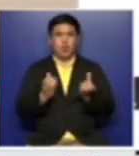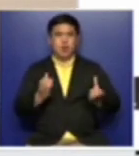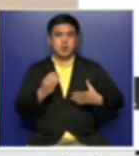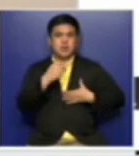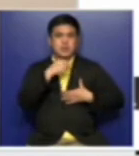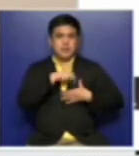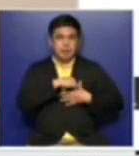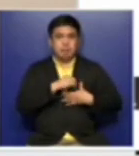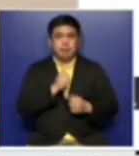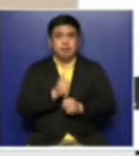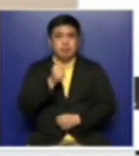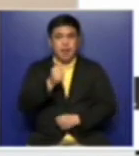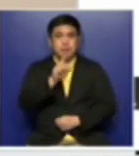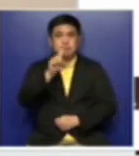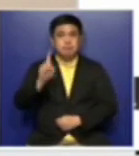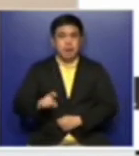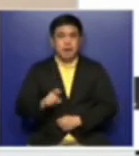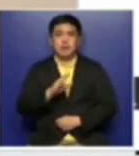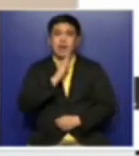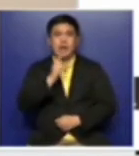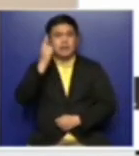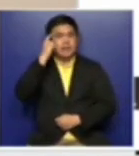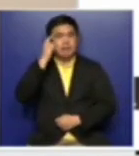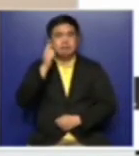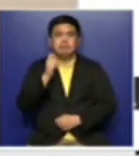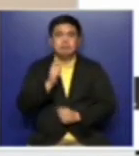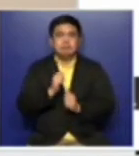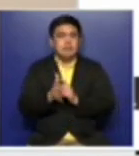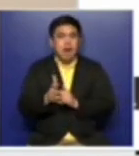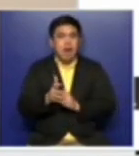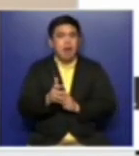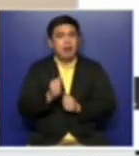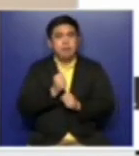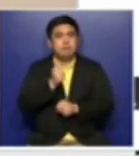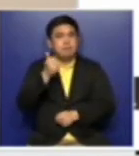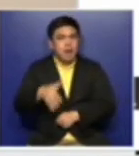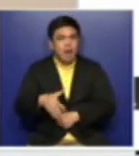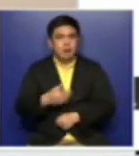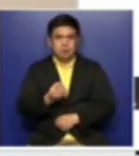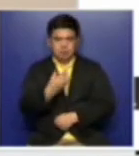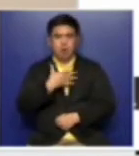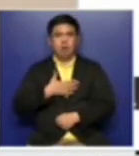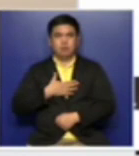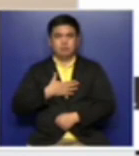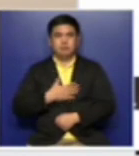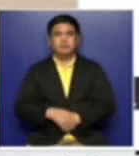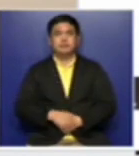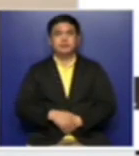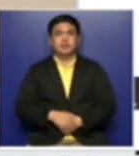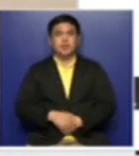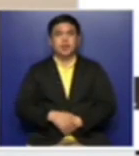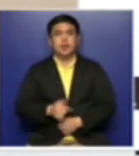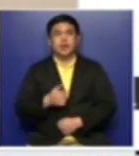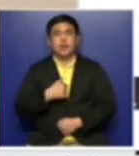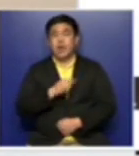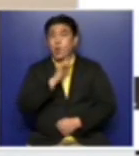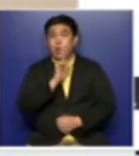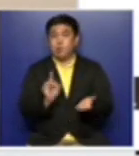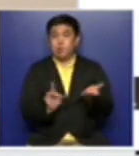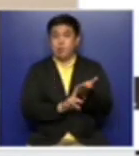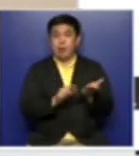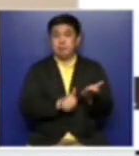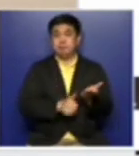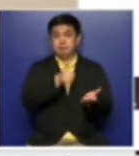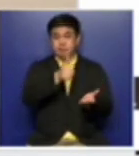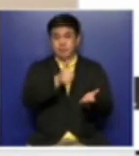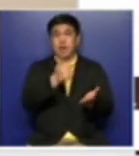ทำได้หรือเปล่าครับรัฐบาลถ้าคิดไม่ออกบอกครูต๋อยครับเมื่อคนมีคุณภาพพร้อมแล้วสิ่งสำคัญที่ต